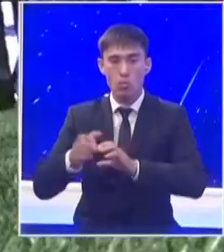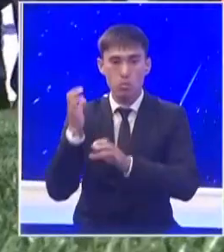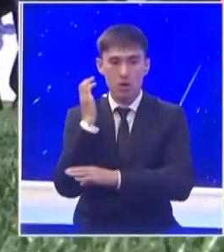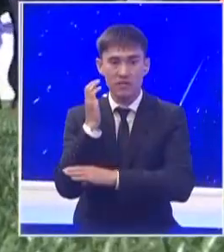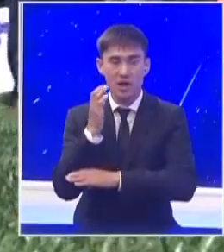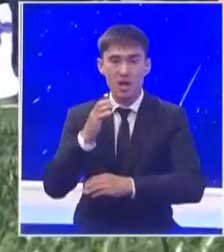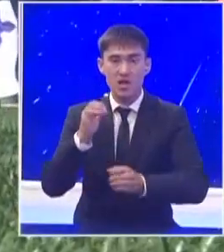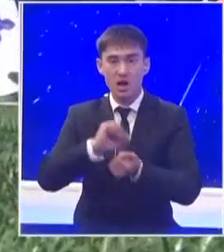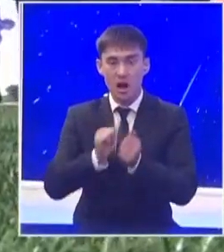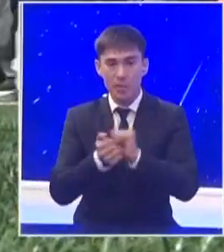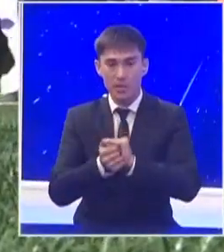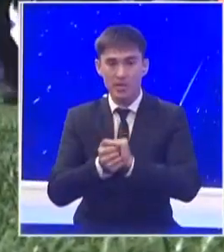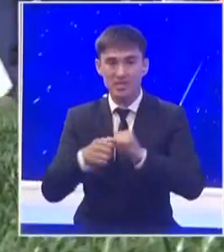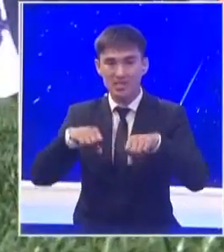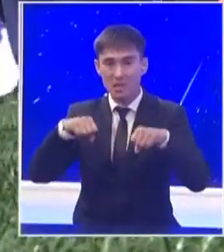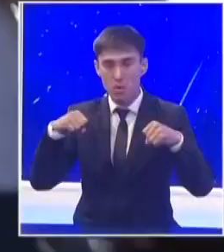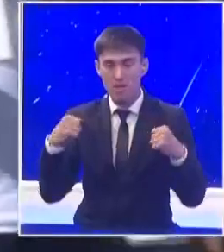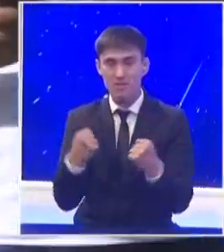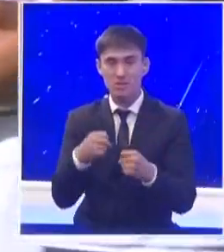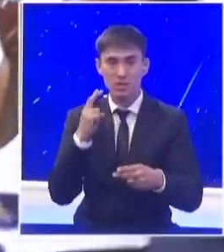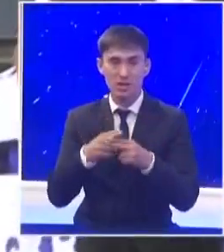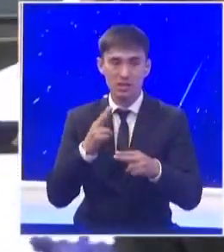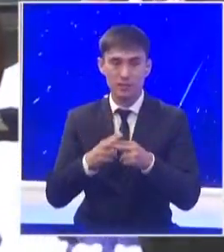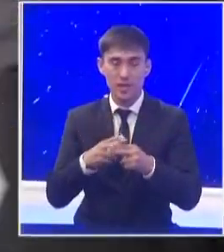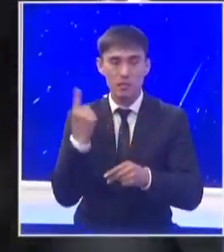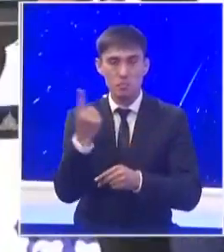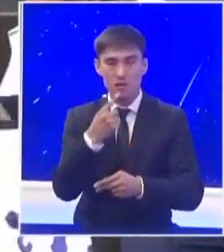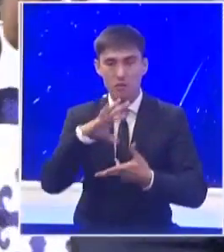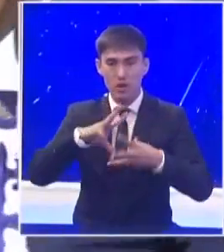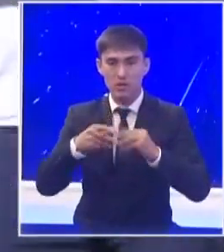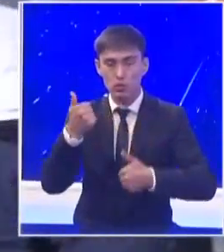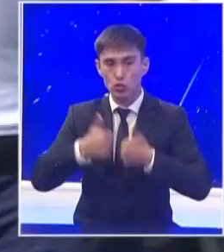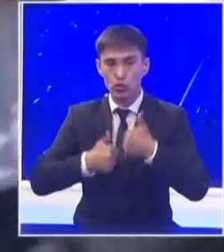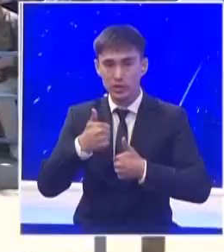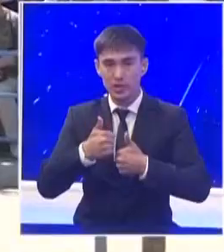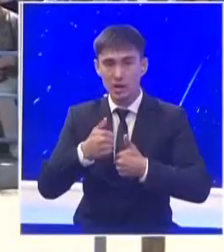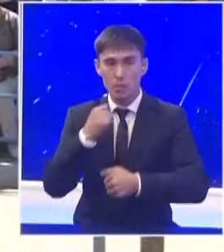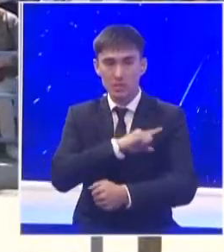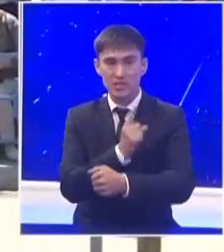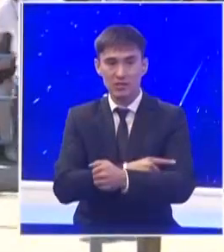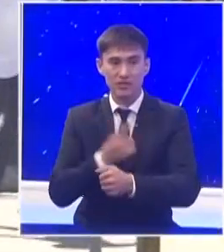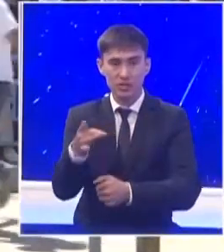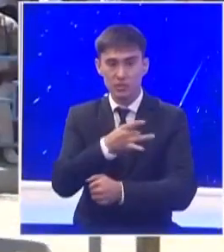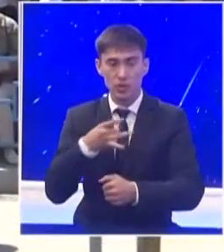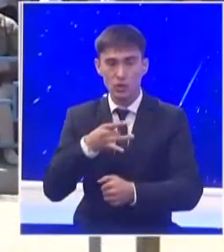природного камня, в сгибании металлического прута. Это первый показательный турнир по силовому многоборью в нашем